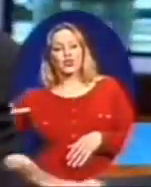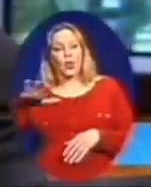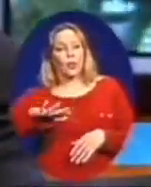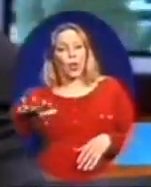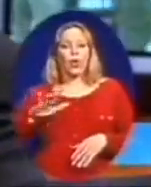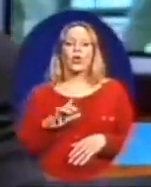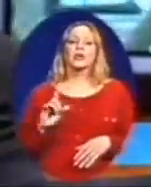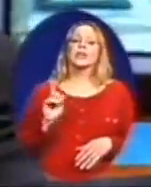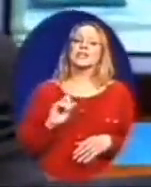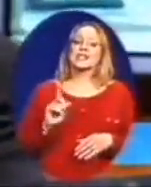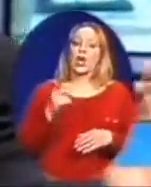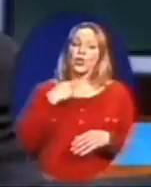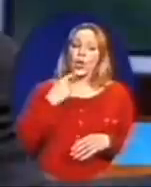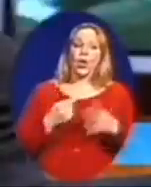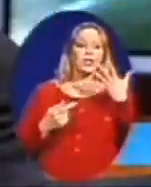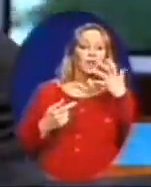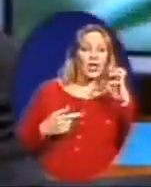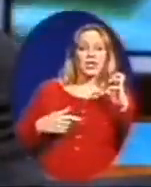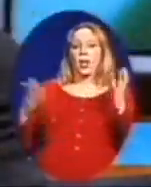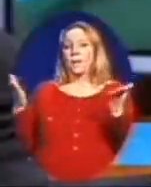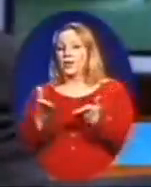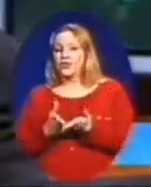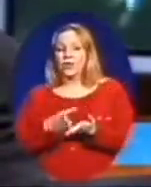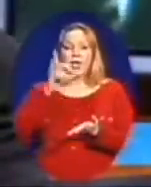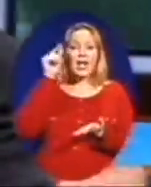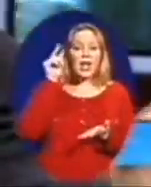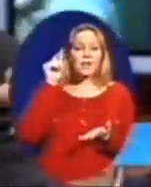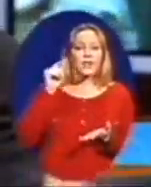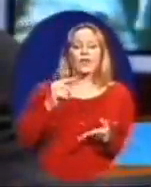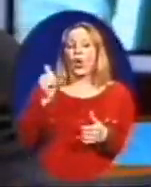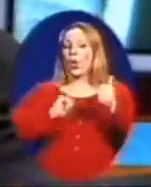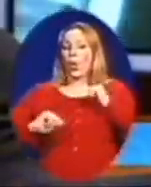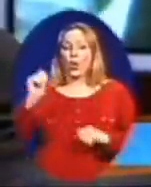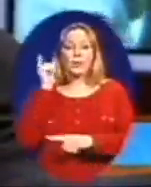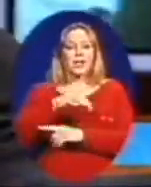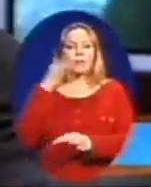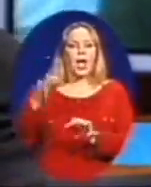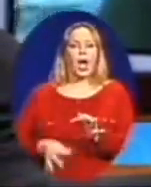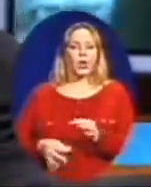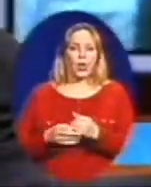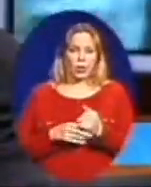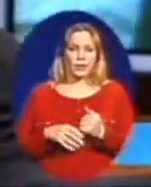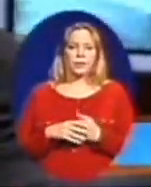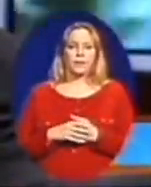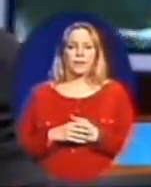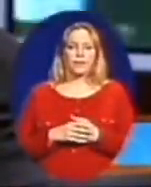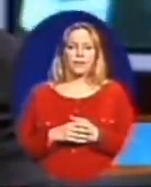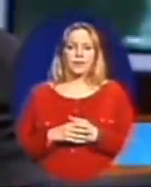קולות מטבריה ועד בר שבע, מתל אביב, יד אליהו, מה שאתם רק רוצים, חולון, בת ים, הכל.